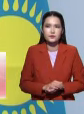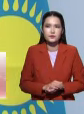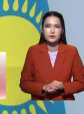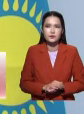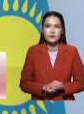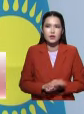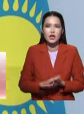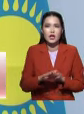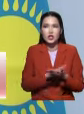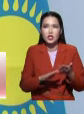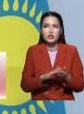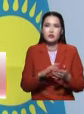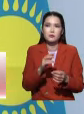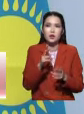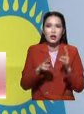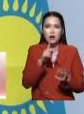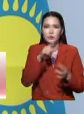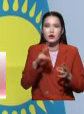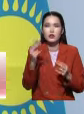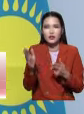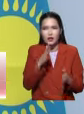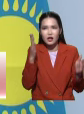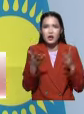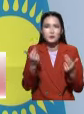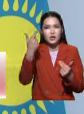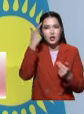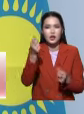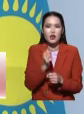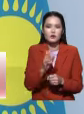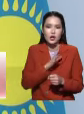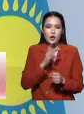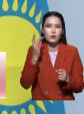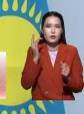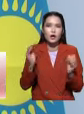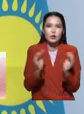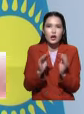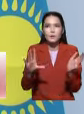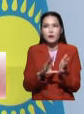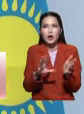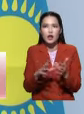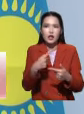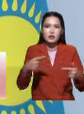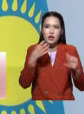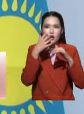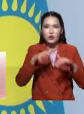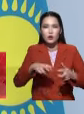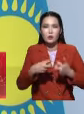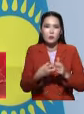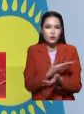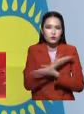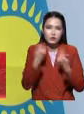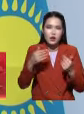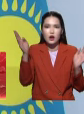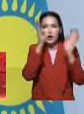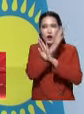Ешкім кепілдік бермейді, қатты жел боран болады деген ескерту келмесе, бізде сумен де, электр тоғымен де, жылумен де мәселе туындамайды. Ауырайынан